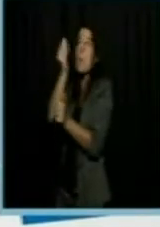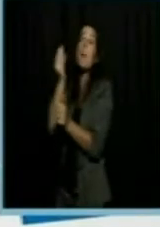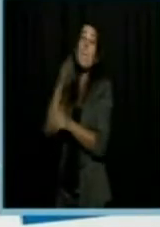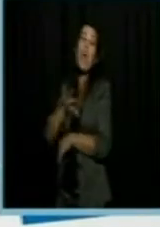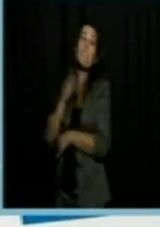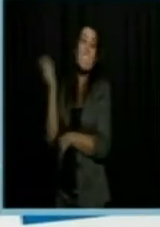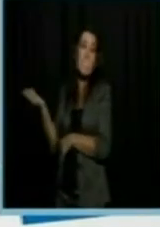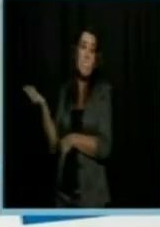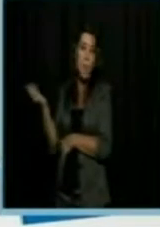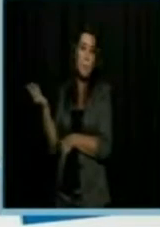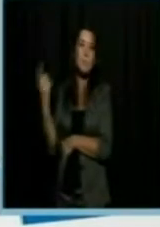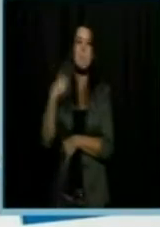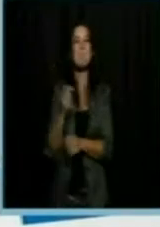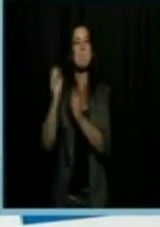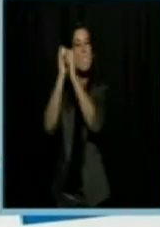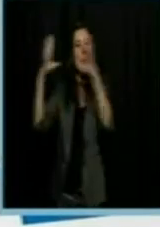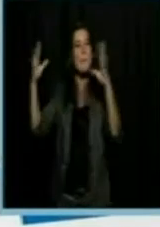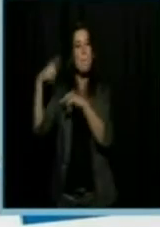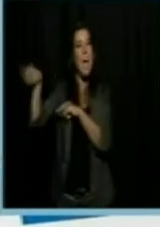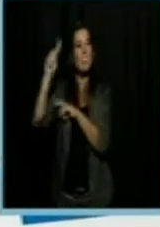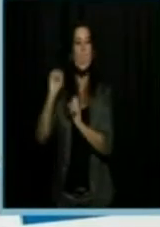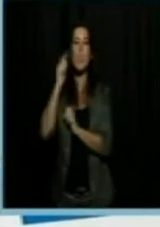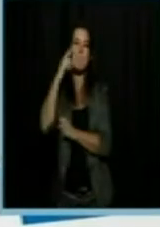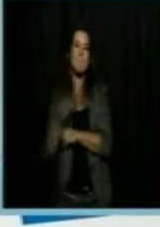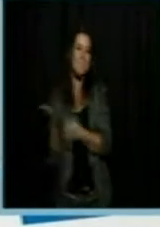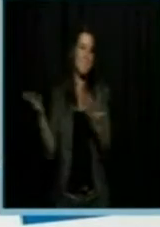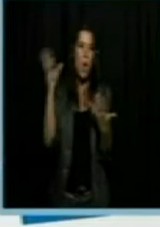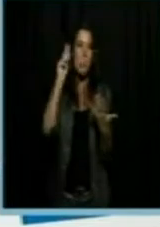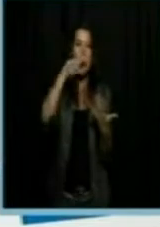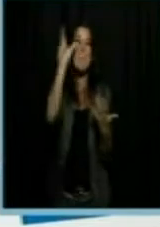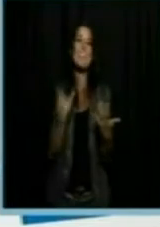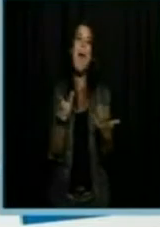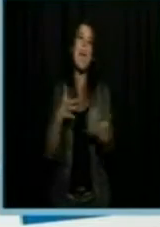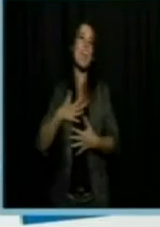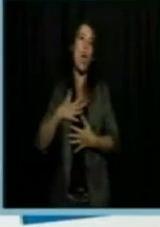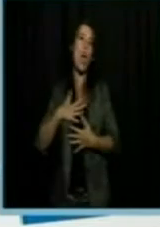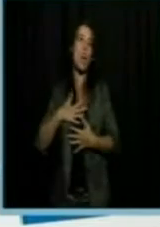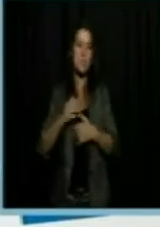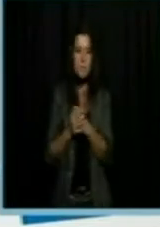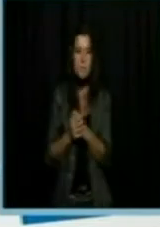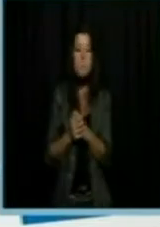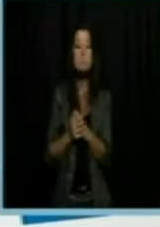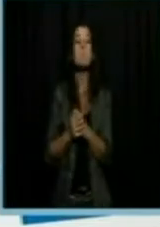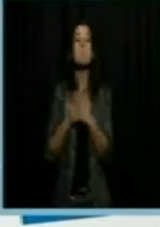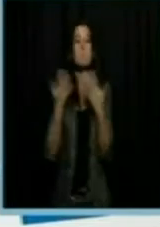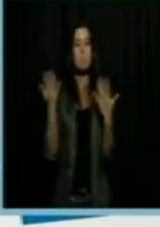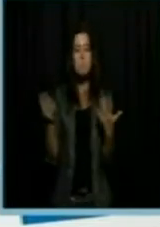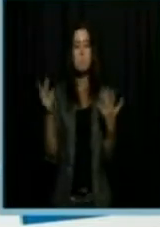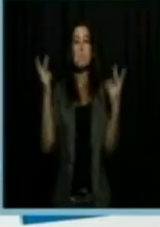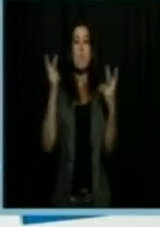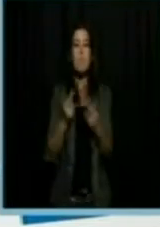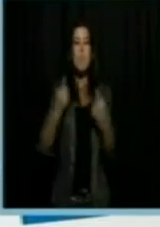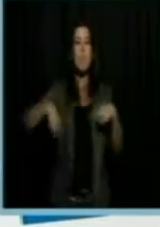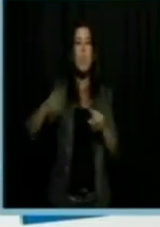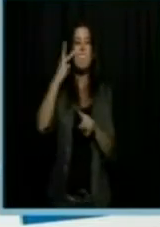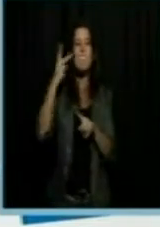Questa è una immagine che conosciamo, è la nostra Italia. Però provando a guardare a fondo, noi in questo momento vediamo